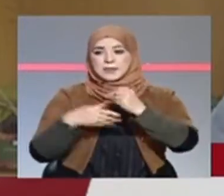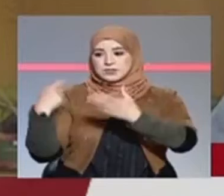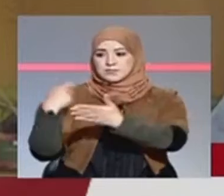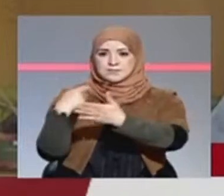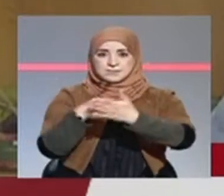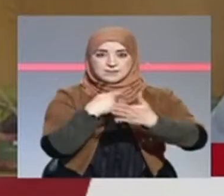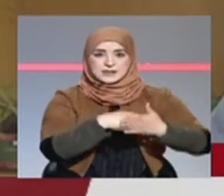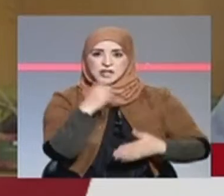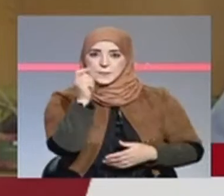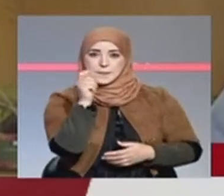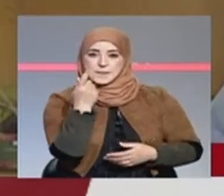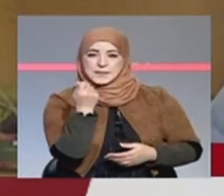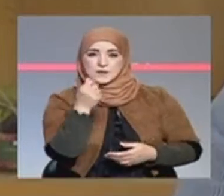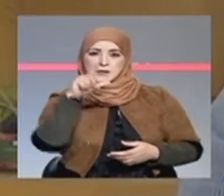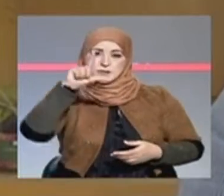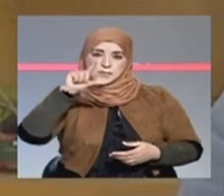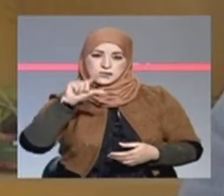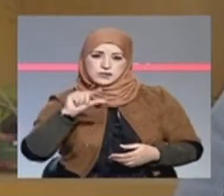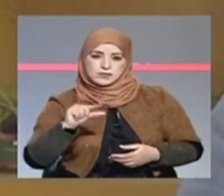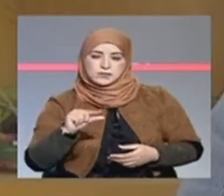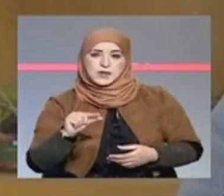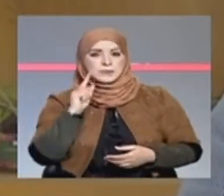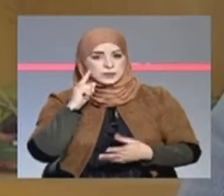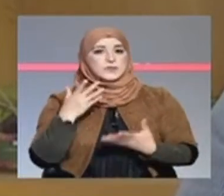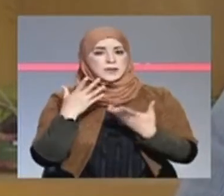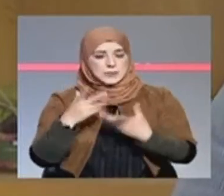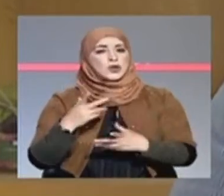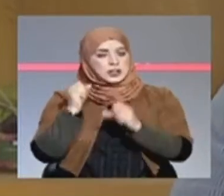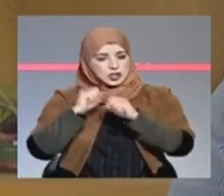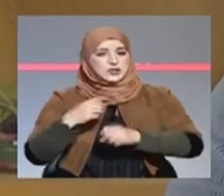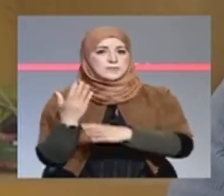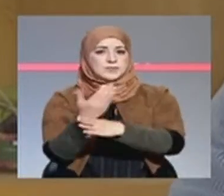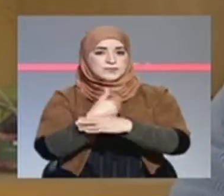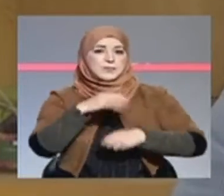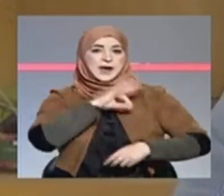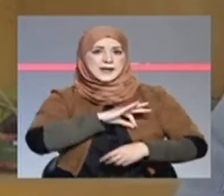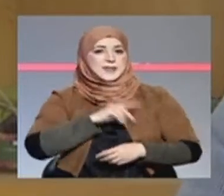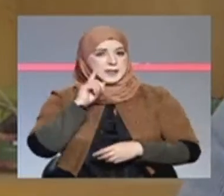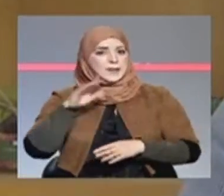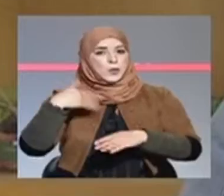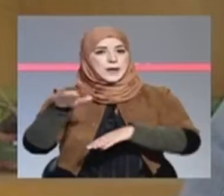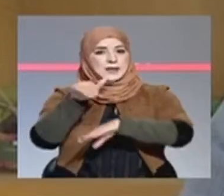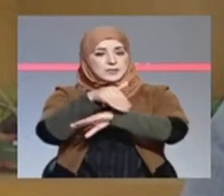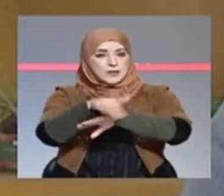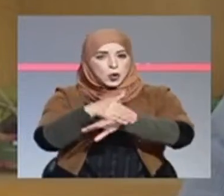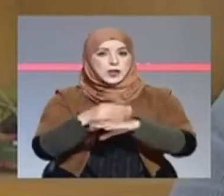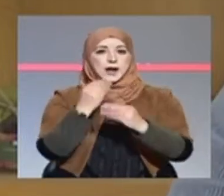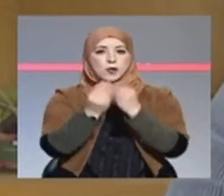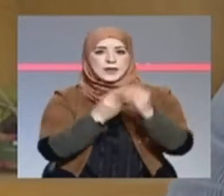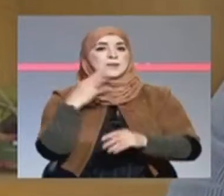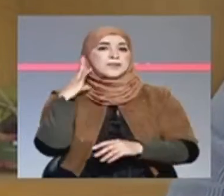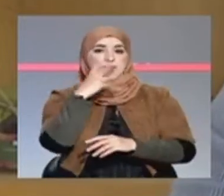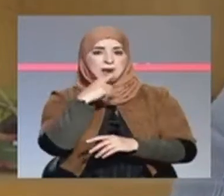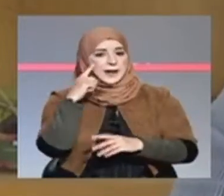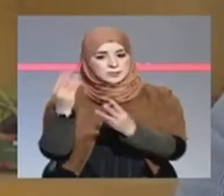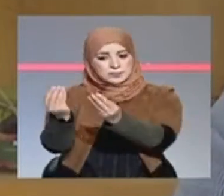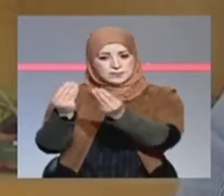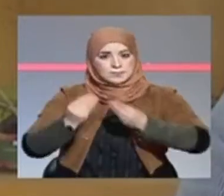تفاؤليه معناها اللي هما بيشتغلوا في ربح وبعض الخضر اولا يجيبوها من عندهم